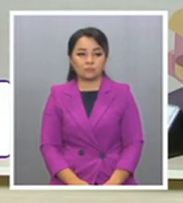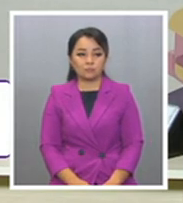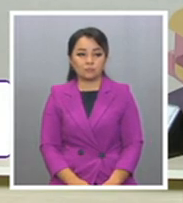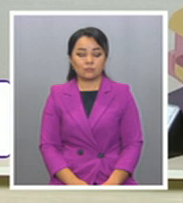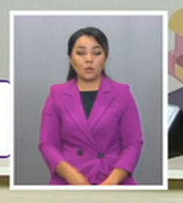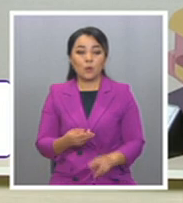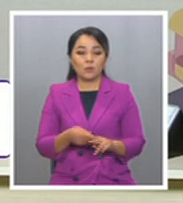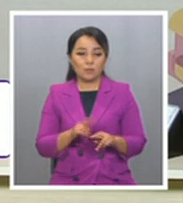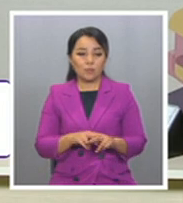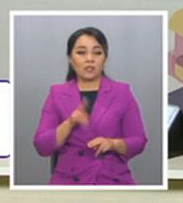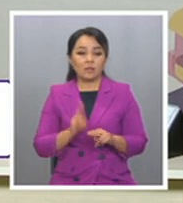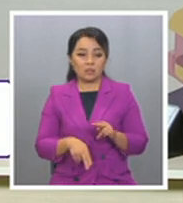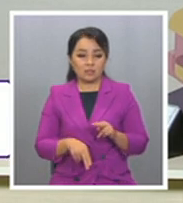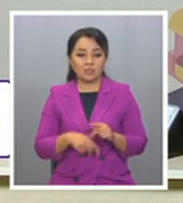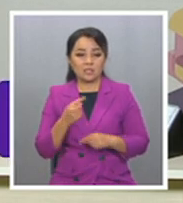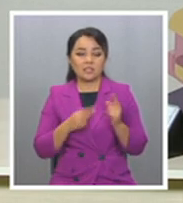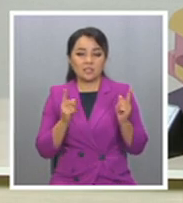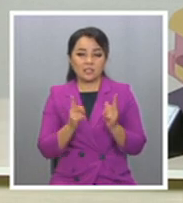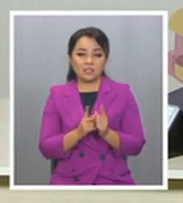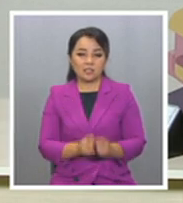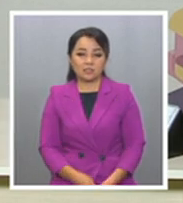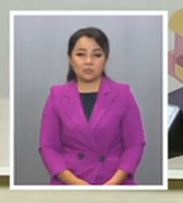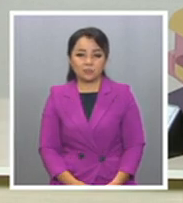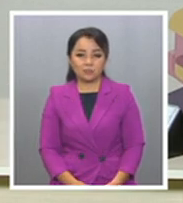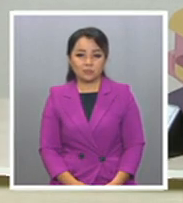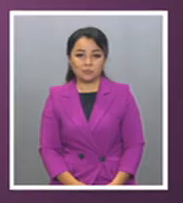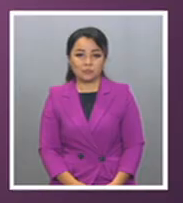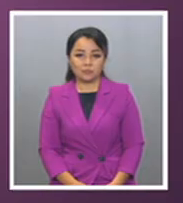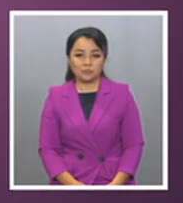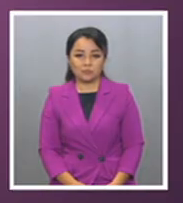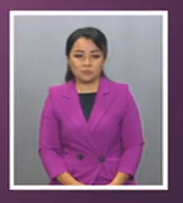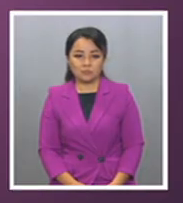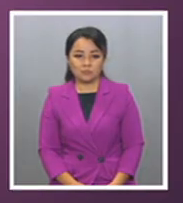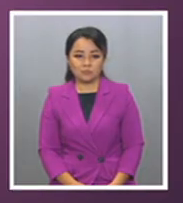Осымен сабағымыз аяқталды. Назарларыңызға рахмет. Сау болыңыздар.